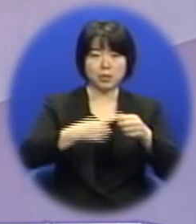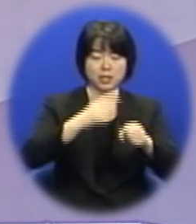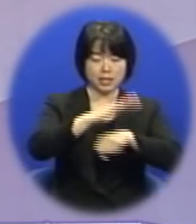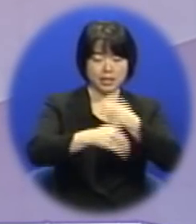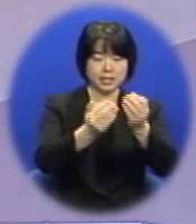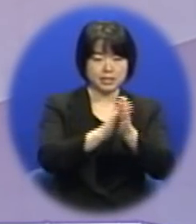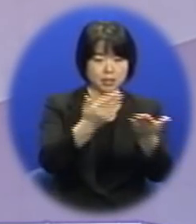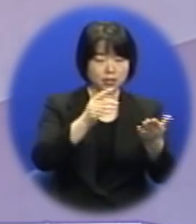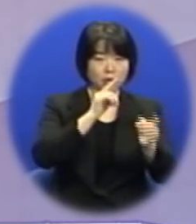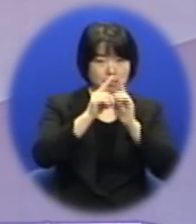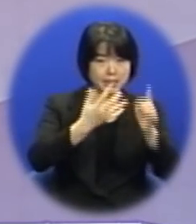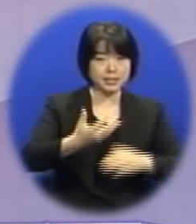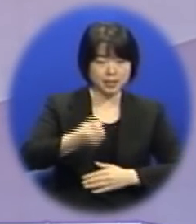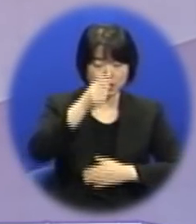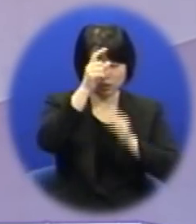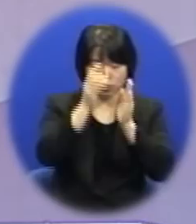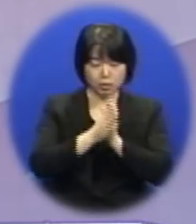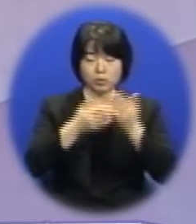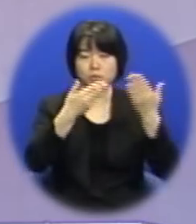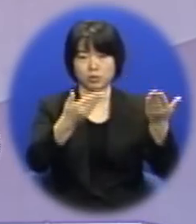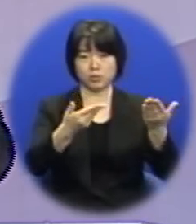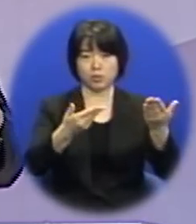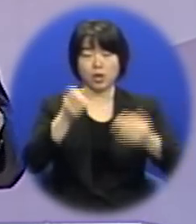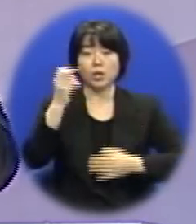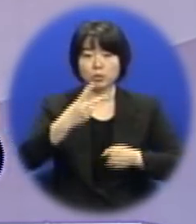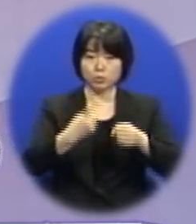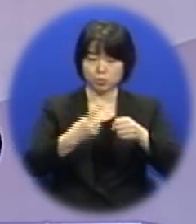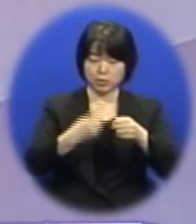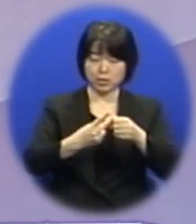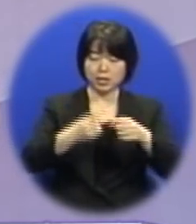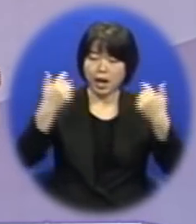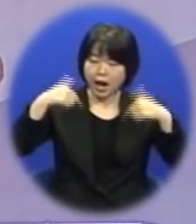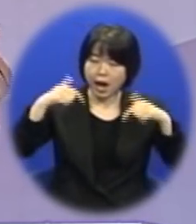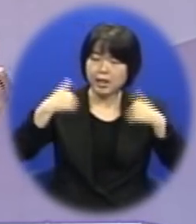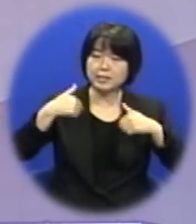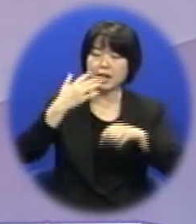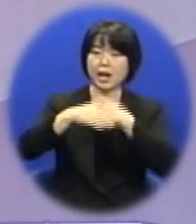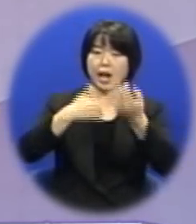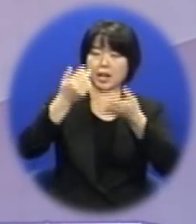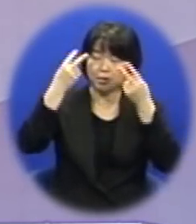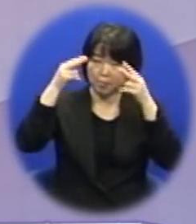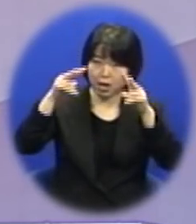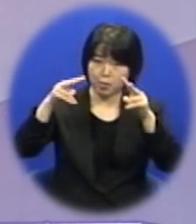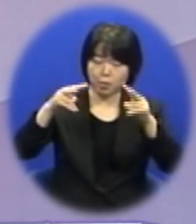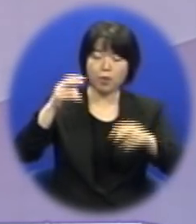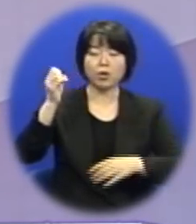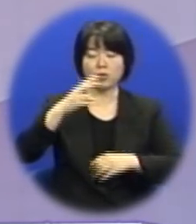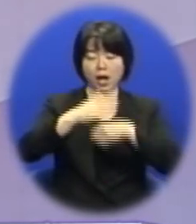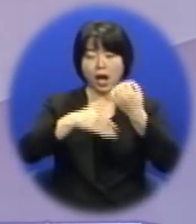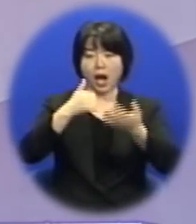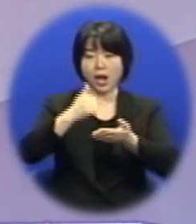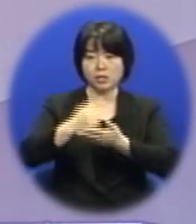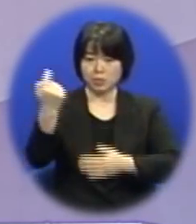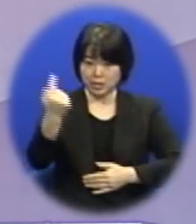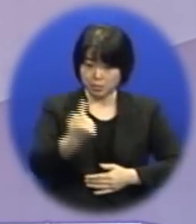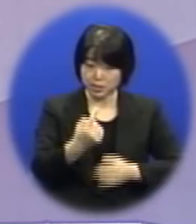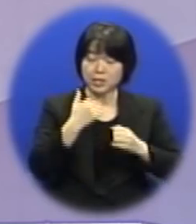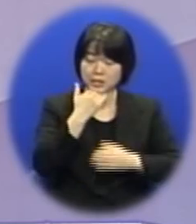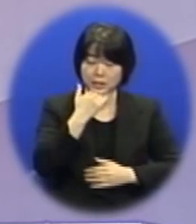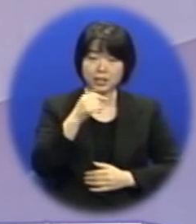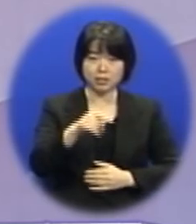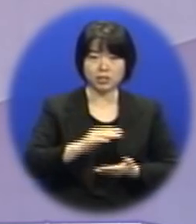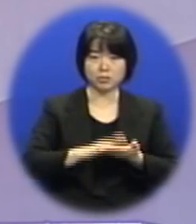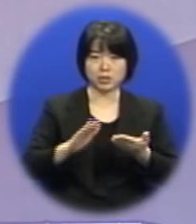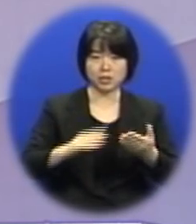말씀으로 기도하는 것입니다. 둘째는 항상 하나님을 바라보는 것, 곧 하나님의 임재를 기다리는 것입니다. 성경